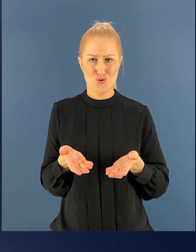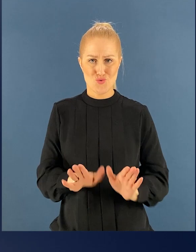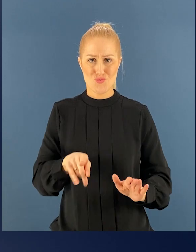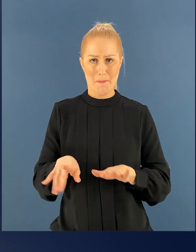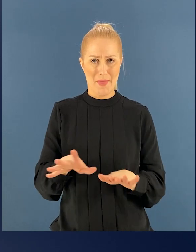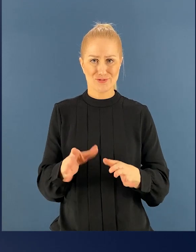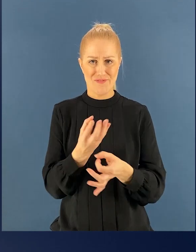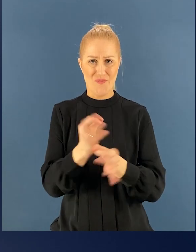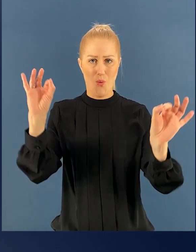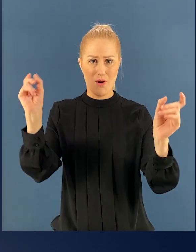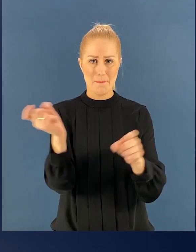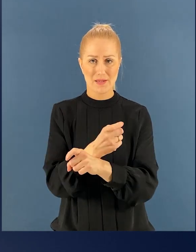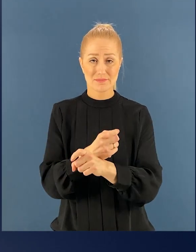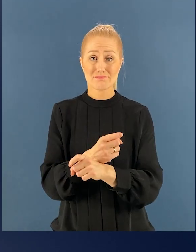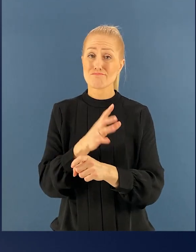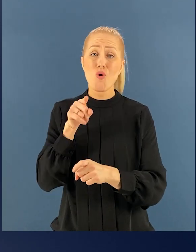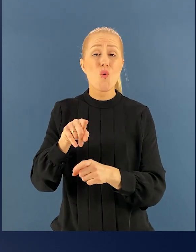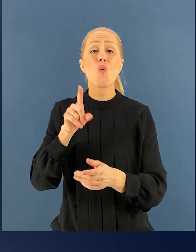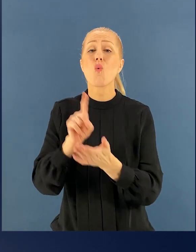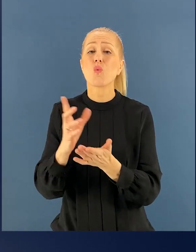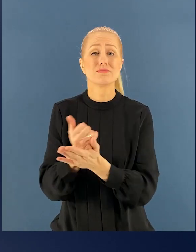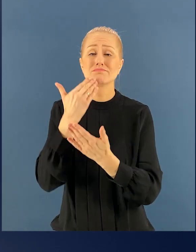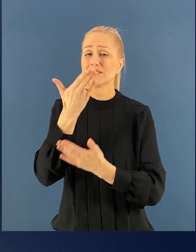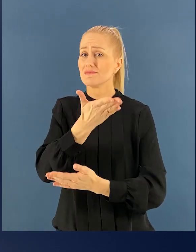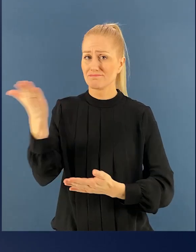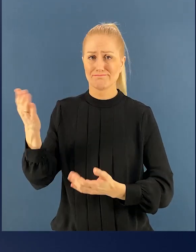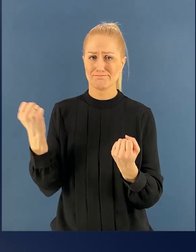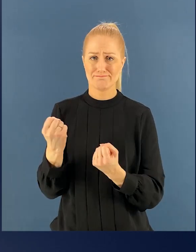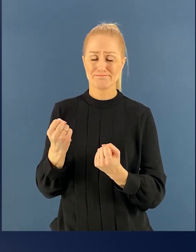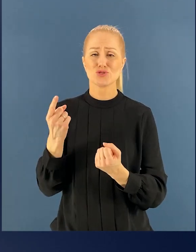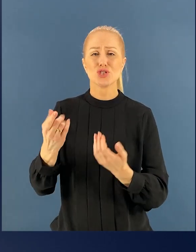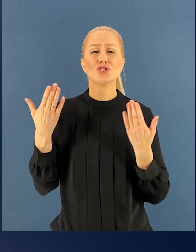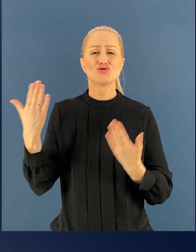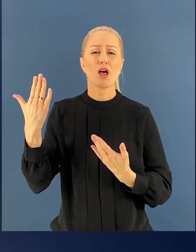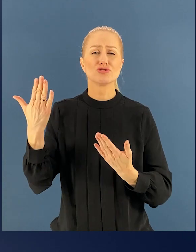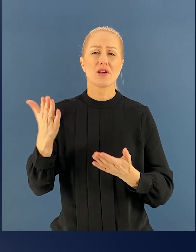jest to ich ogromna zasługa. Cześć i chwała bohaterom. Wieczna pamięć poległym.